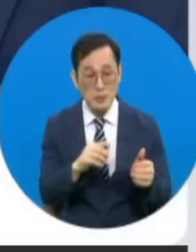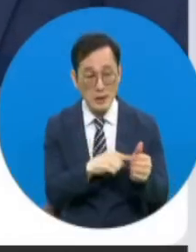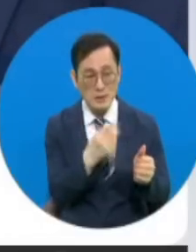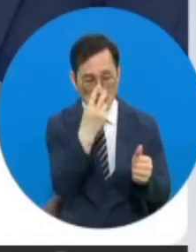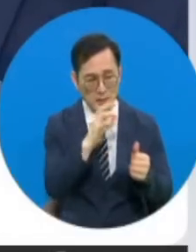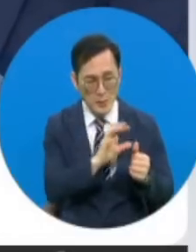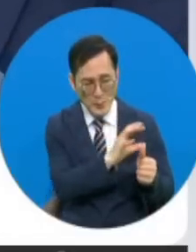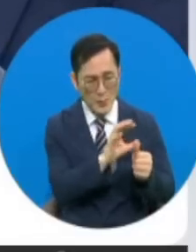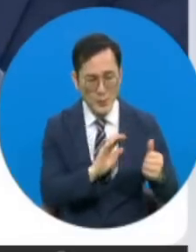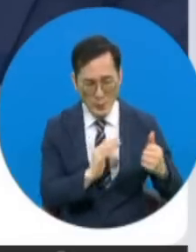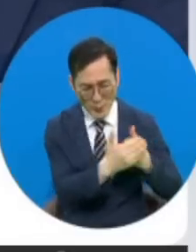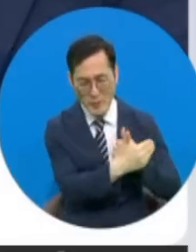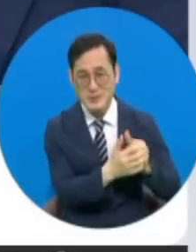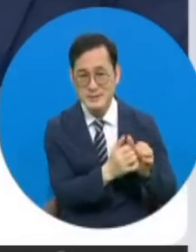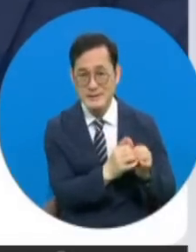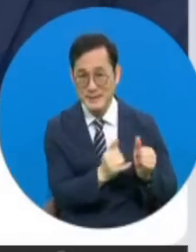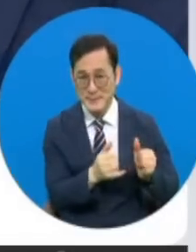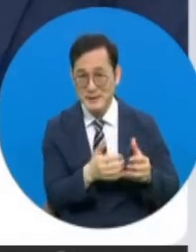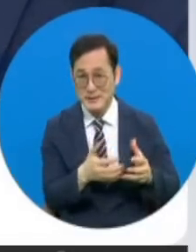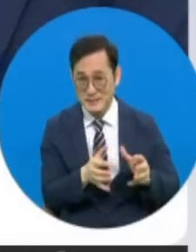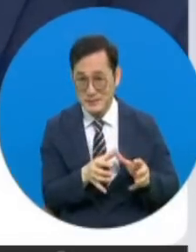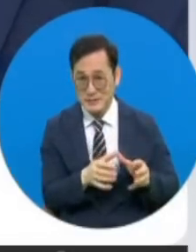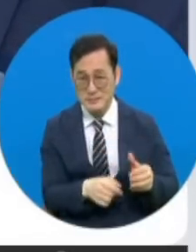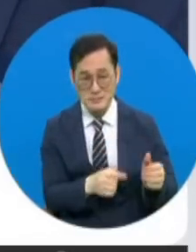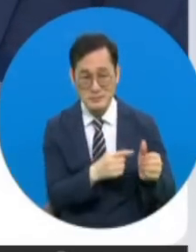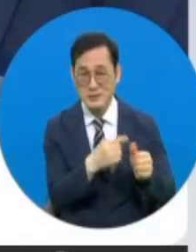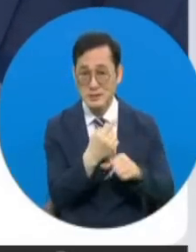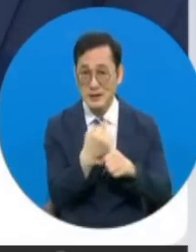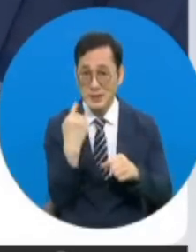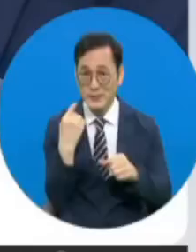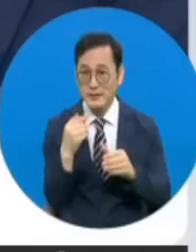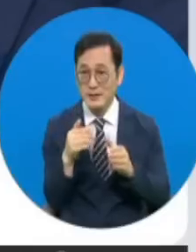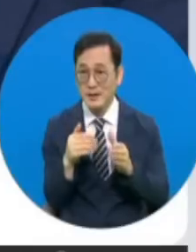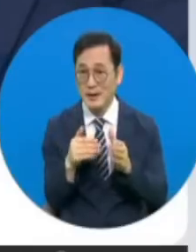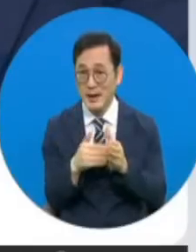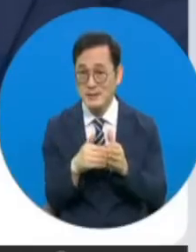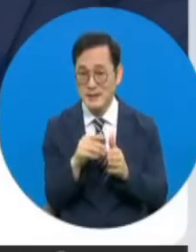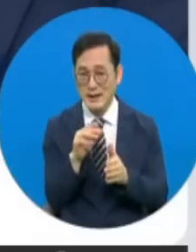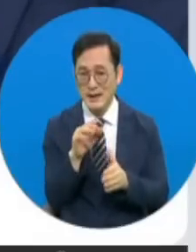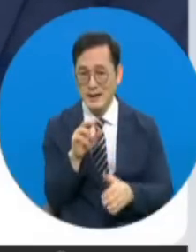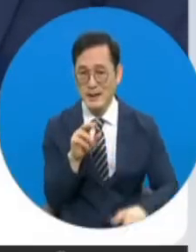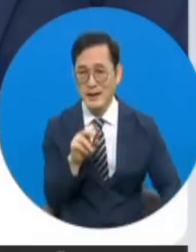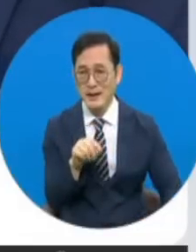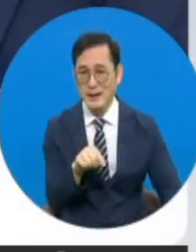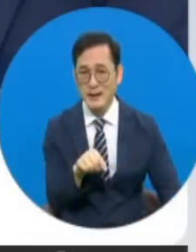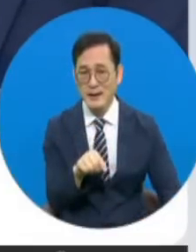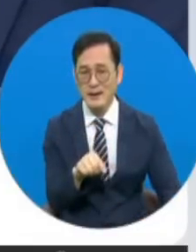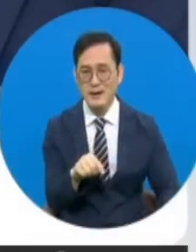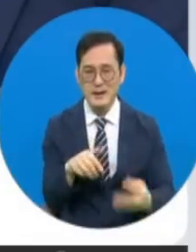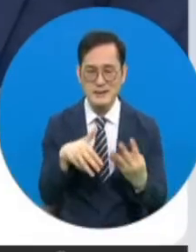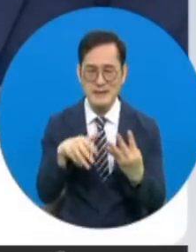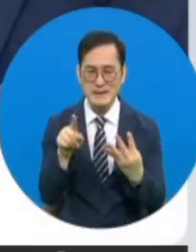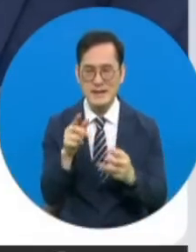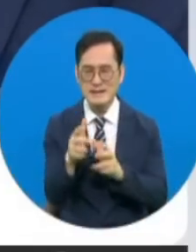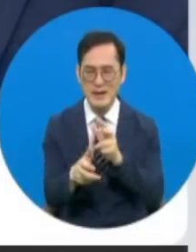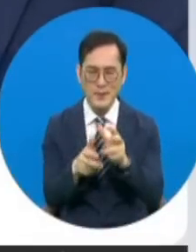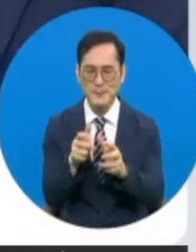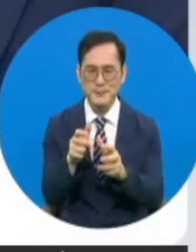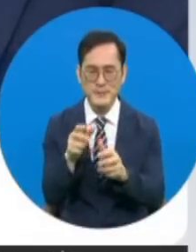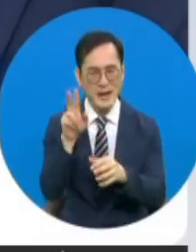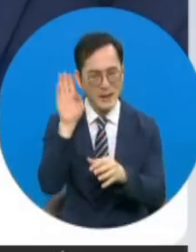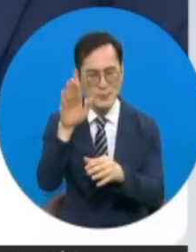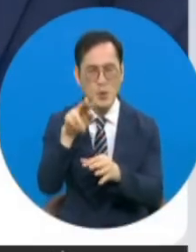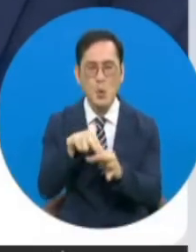그룹이라고 하면 그룹이라고 할 수 있겠는데 그쪽에서는 작년까지만 해도 이렇게 뭐 lft와 관련돼서는 4차 산업혁명이라고 해가지고 코인